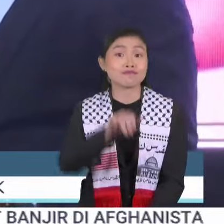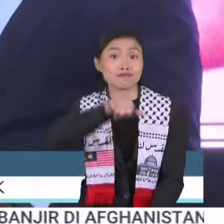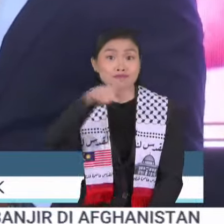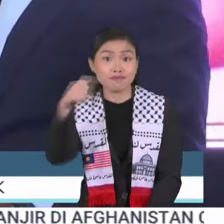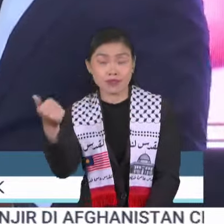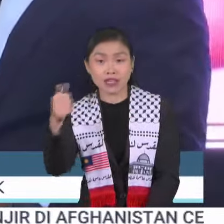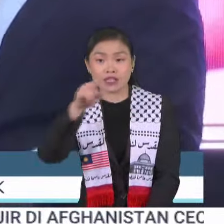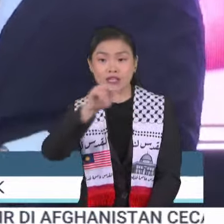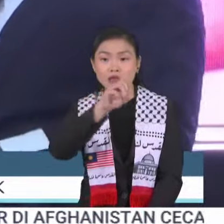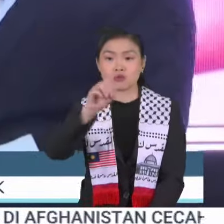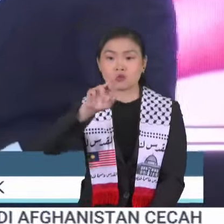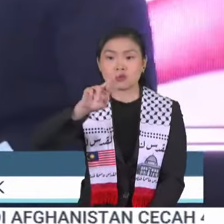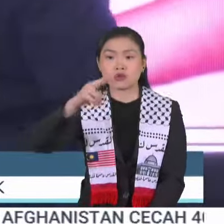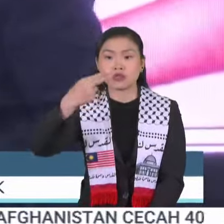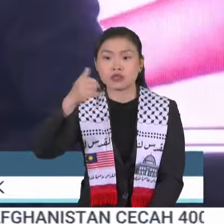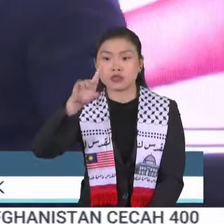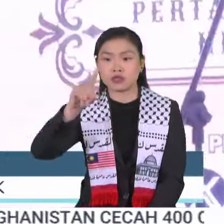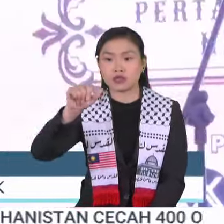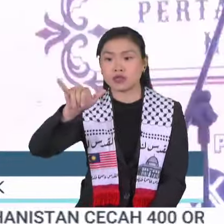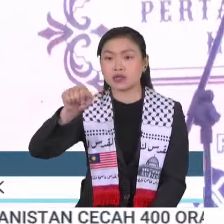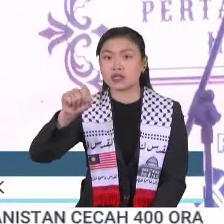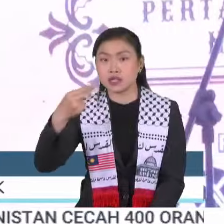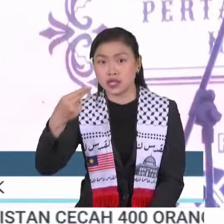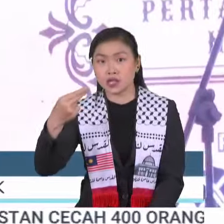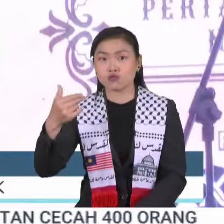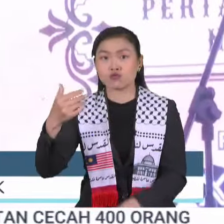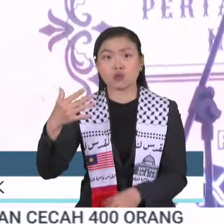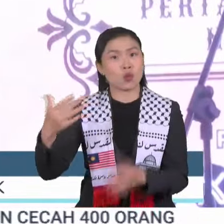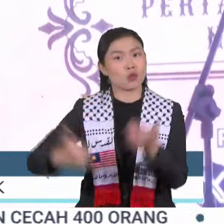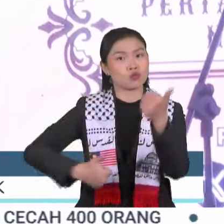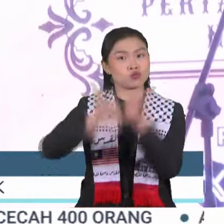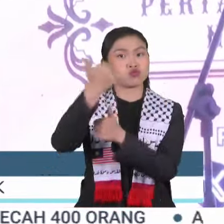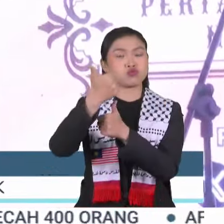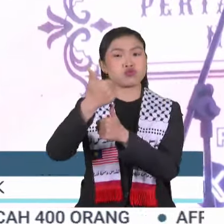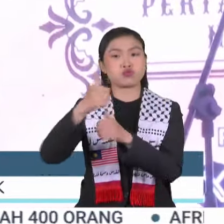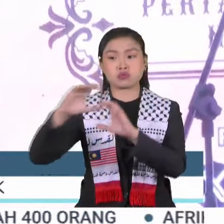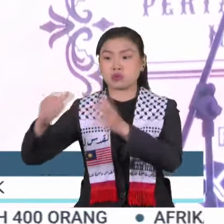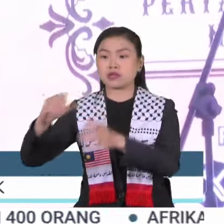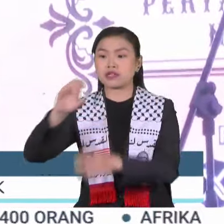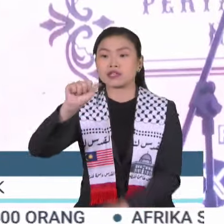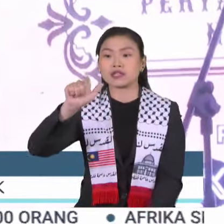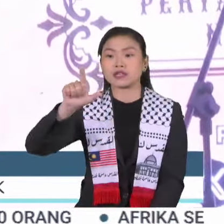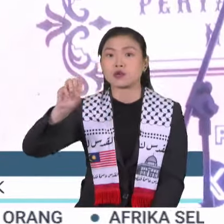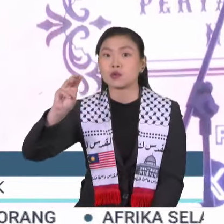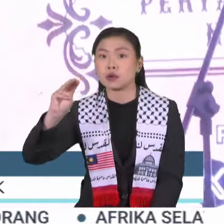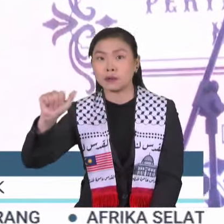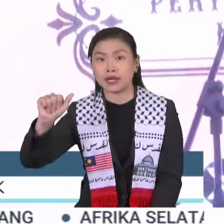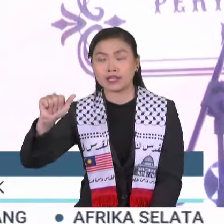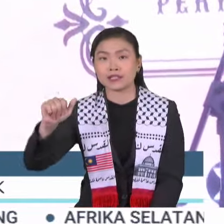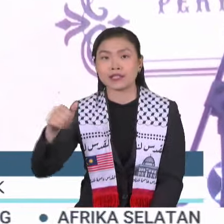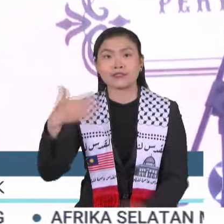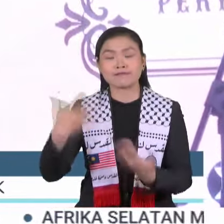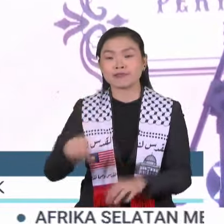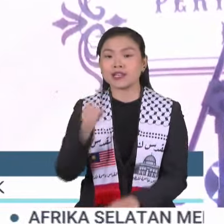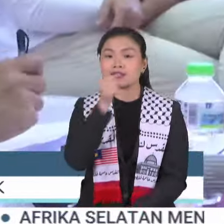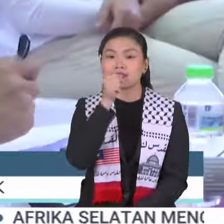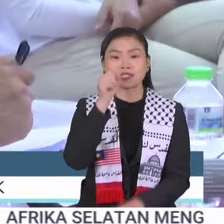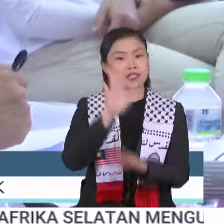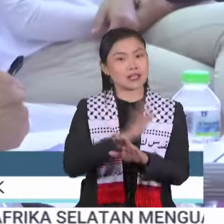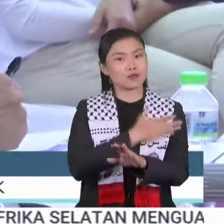Sementara itu, Nur Hidayah Halim pula memenangi kategori Saloma selepas menyanyikan lagu Barang Lepas Jangan